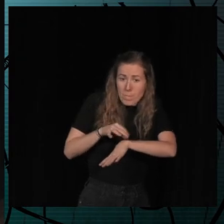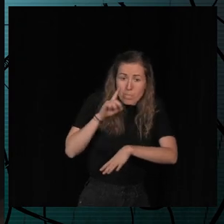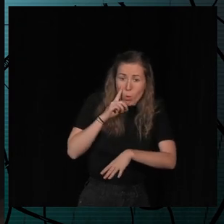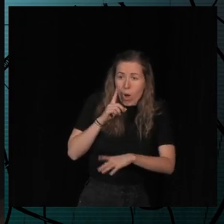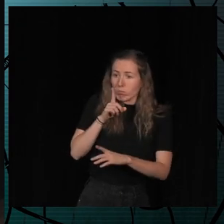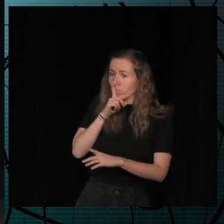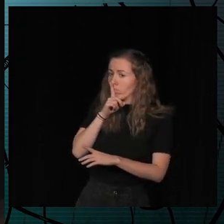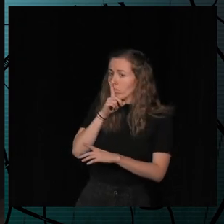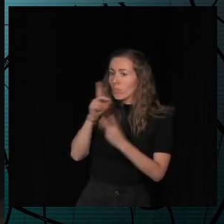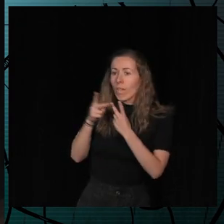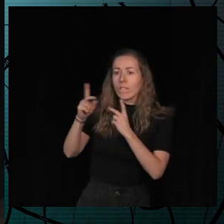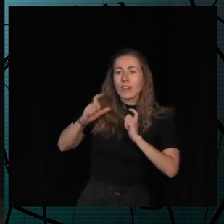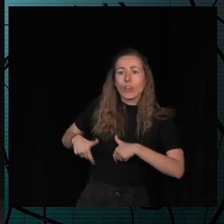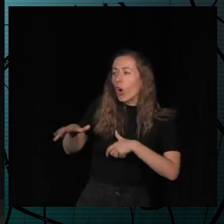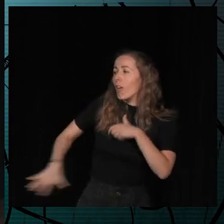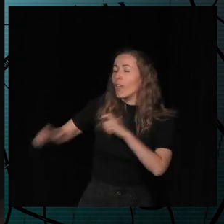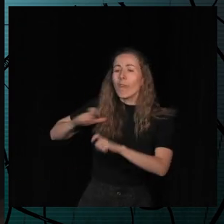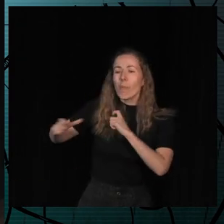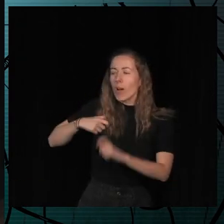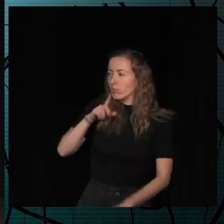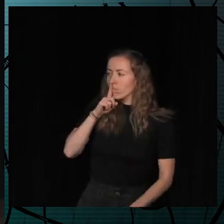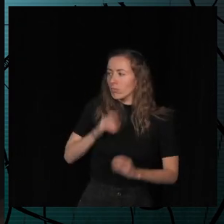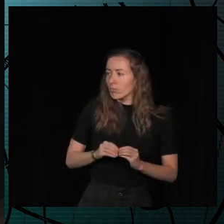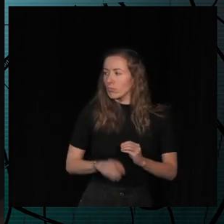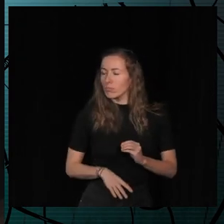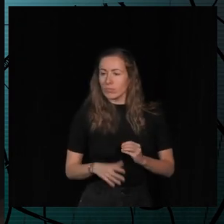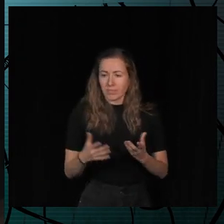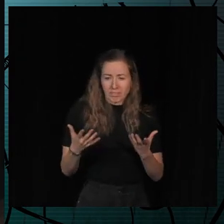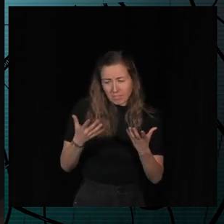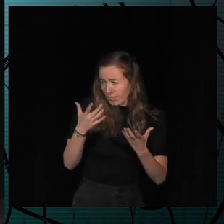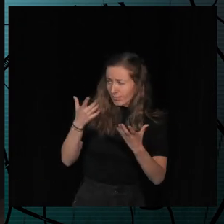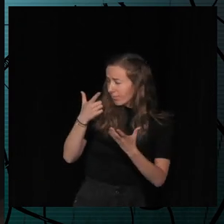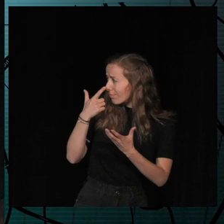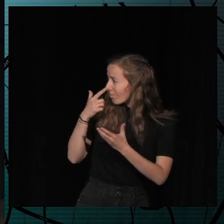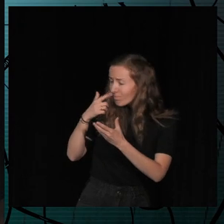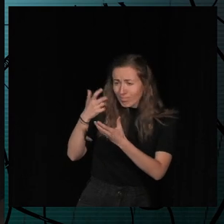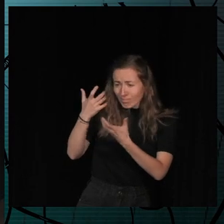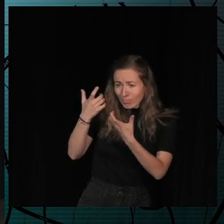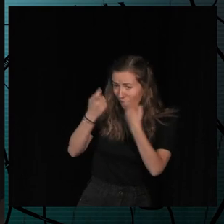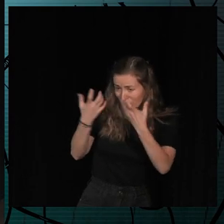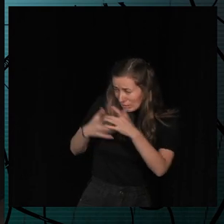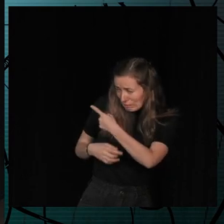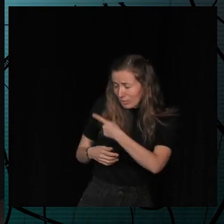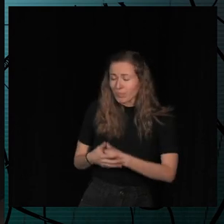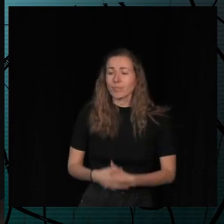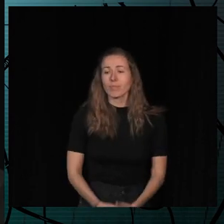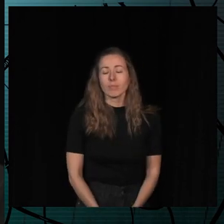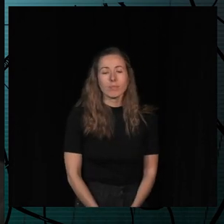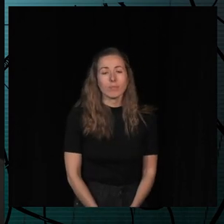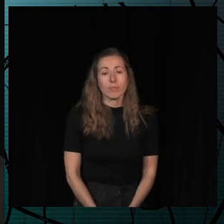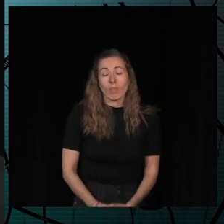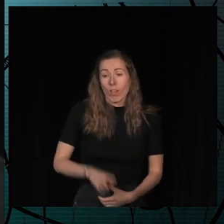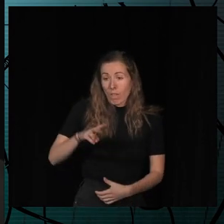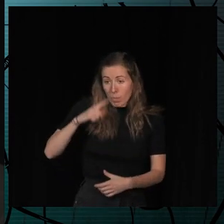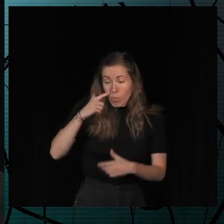la cour de de récré enfin quelles étaient les réflexions à ce niveau-là ah ben non pour qu'on puisse parler de jeux